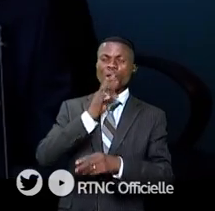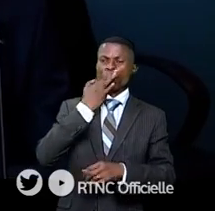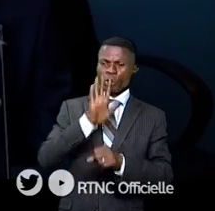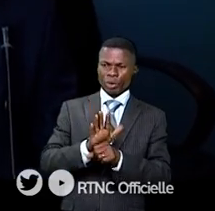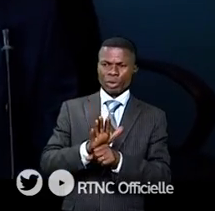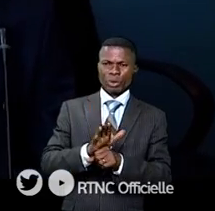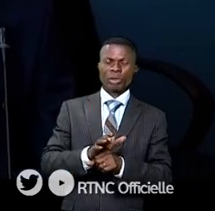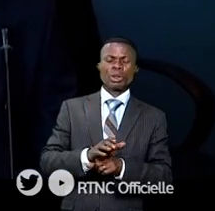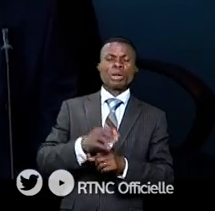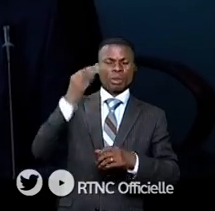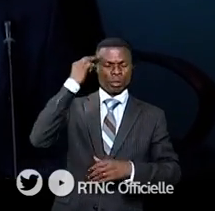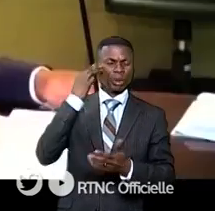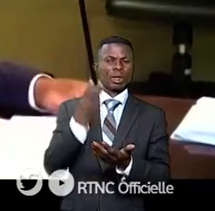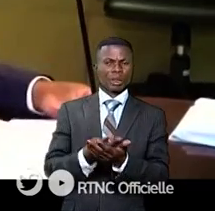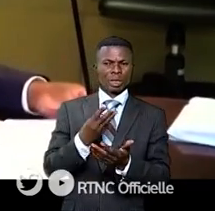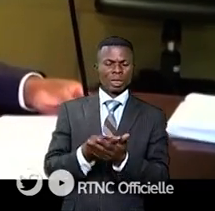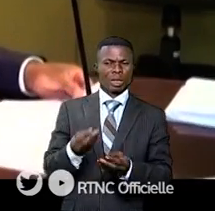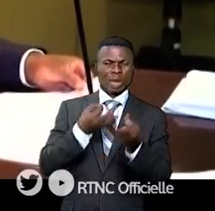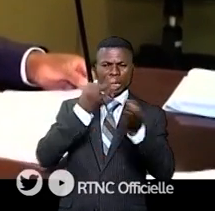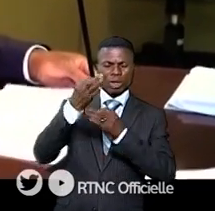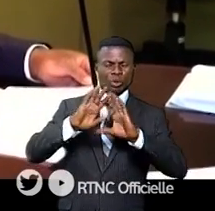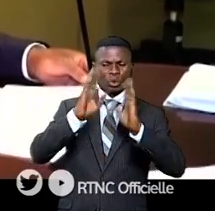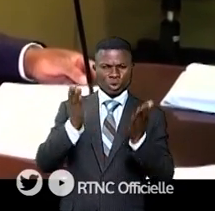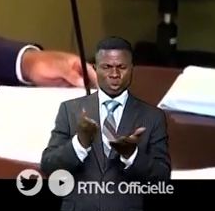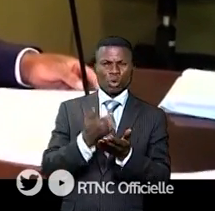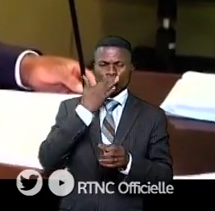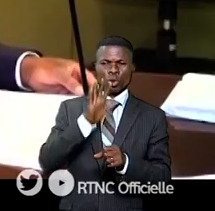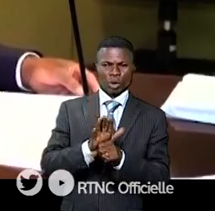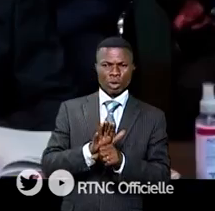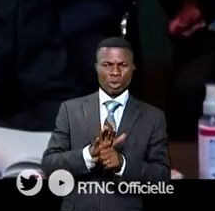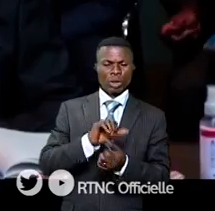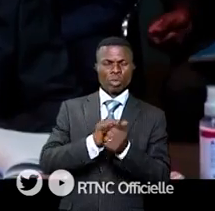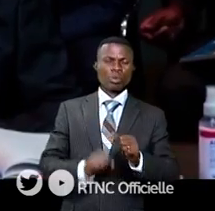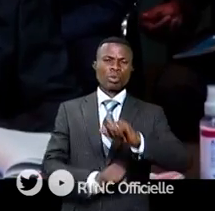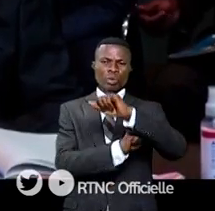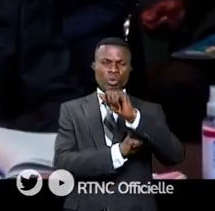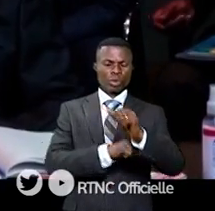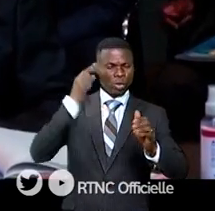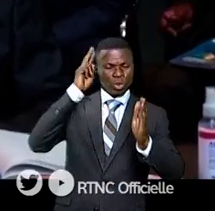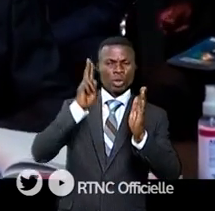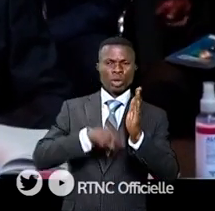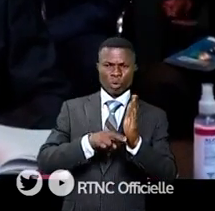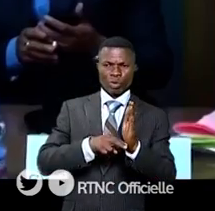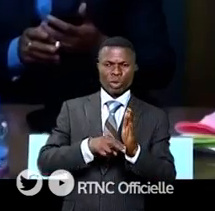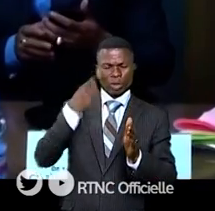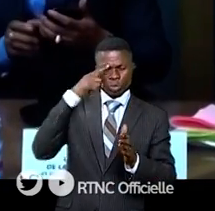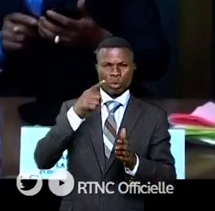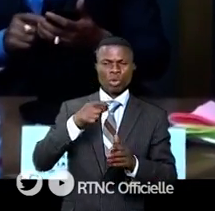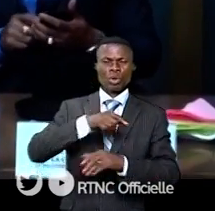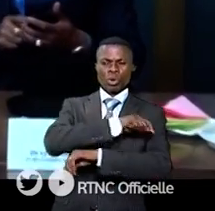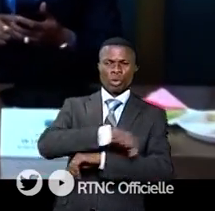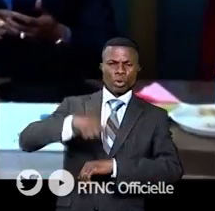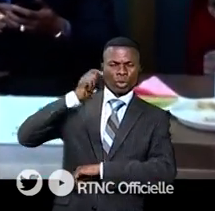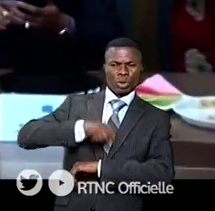du patron du budget qui a donné toutes les garanties quant au soutien de l'exécutif national au pouvoir judiciaire